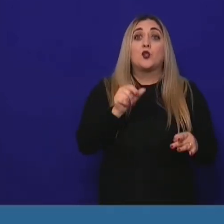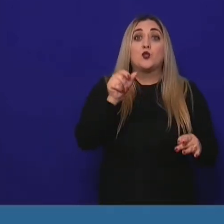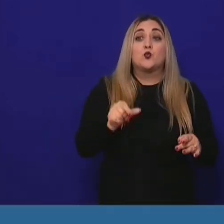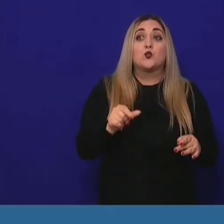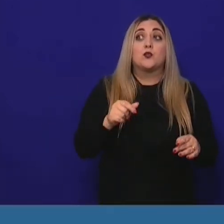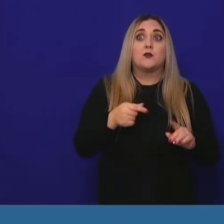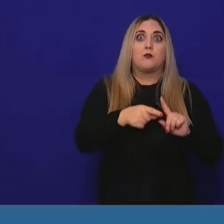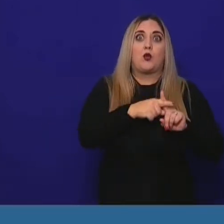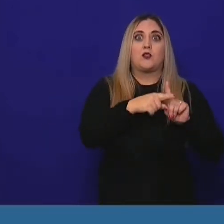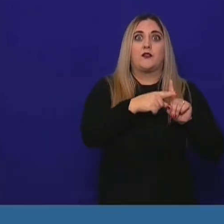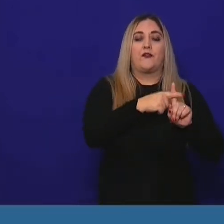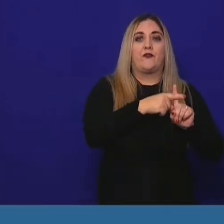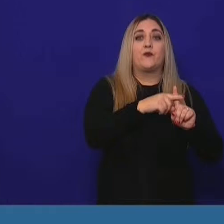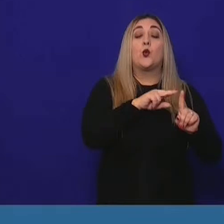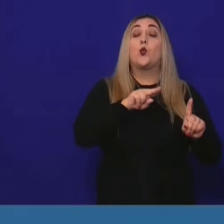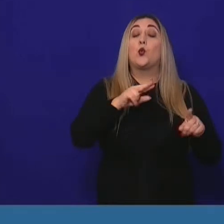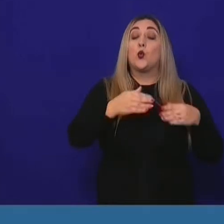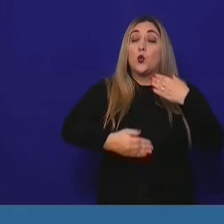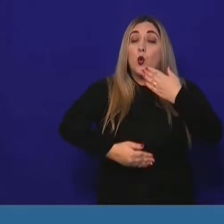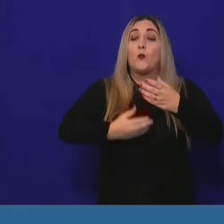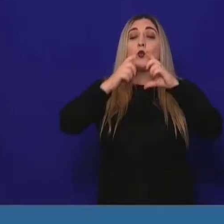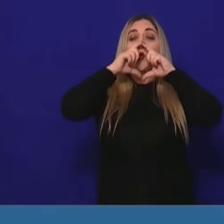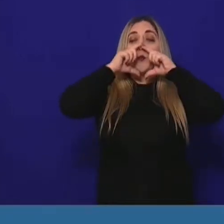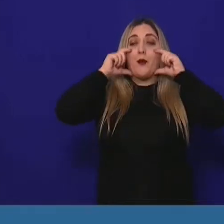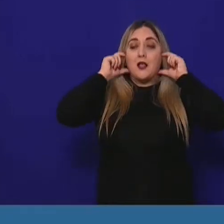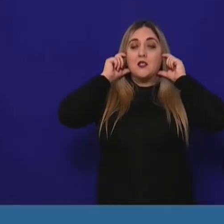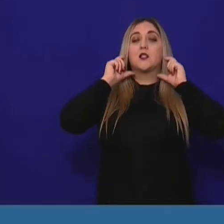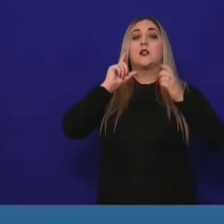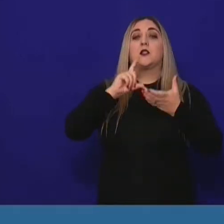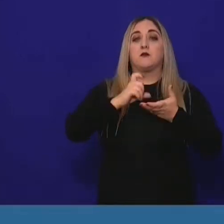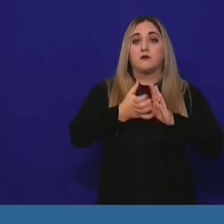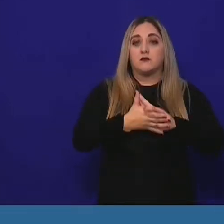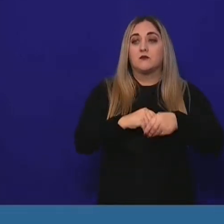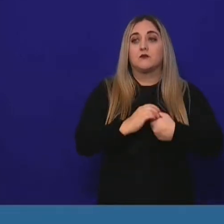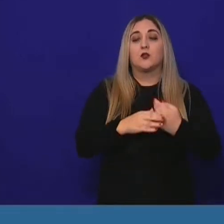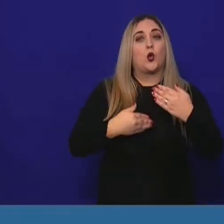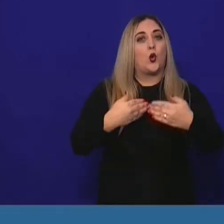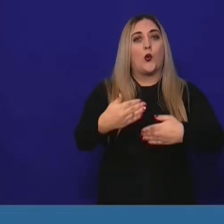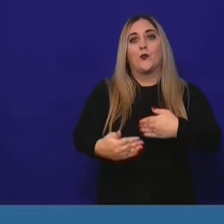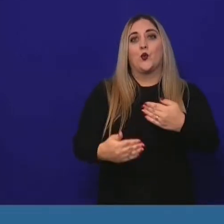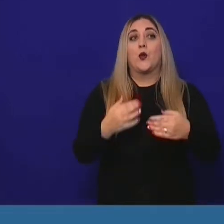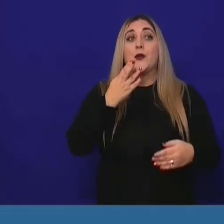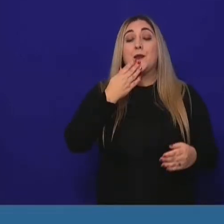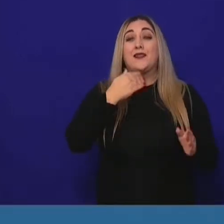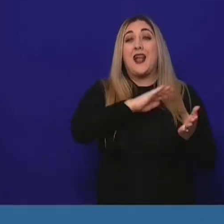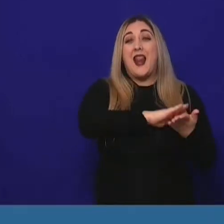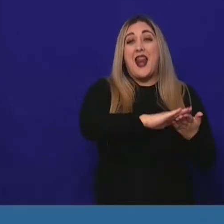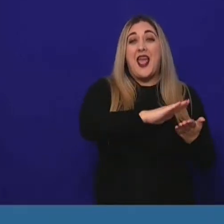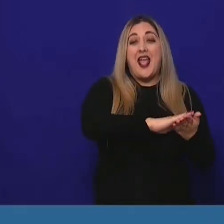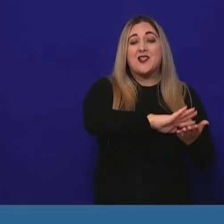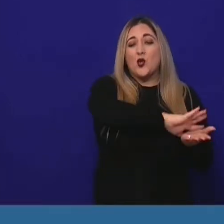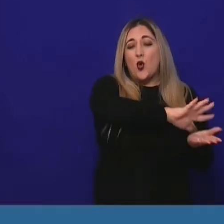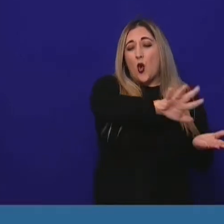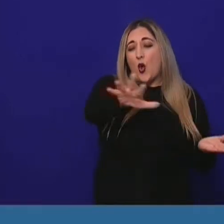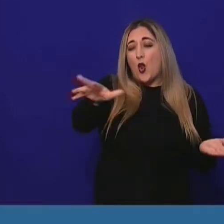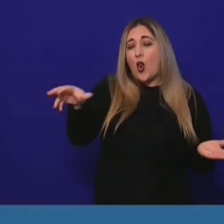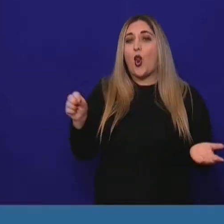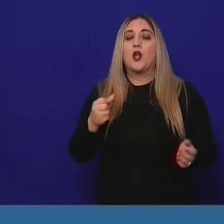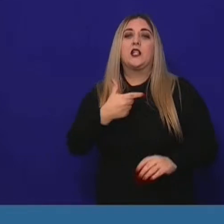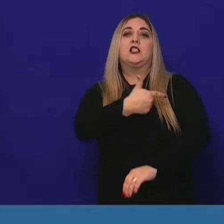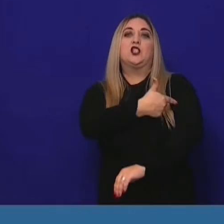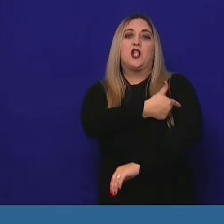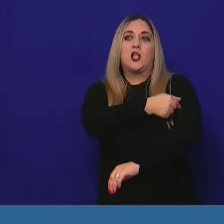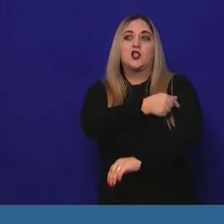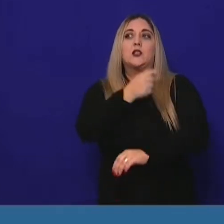anke bil-miżuri biex aħna nkomplu naqsu t-trasmissjoni. Kif eventwalment imbagħad nibdew naraw it-tilqim jiġi rolled out iktar, u mbagħad nkunu